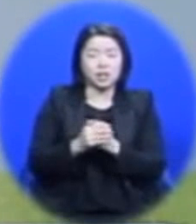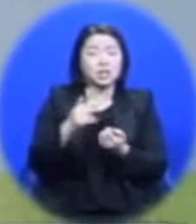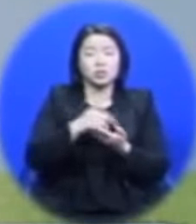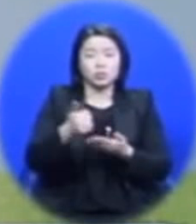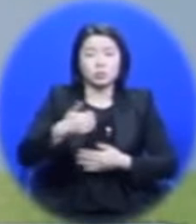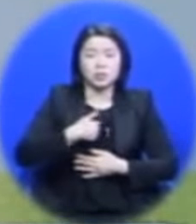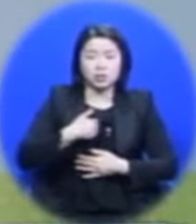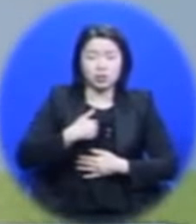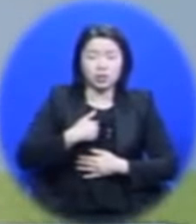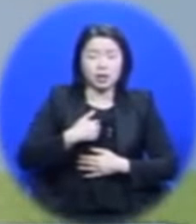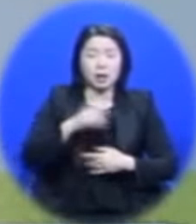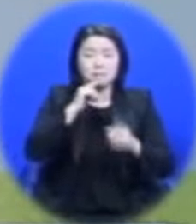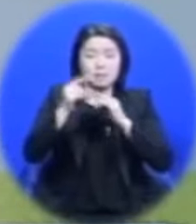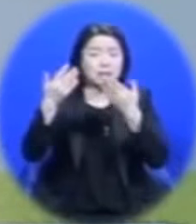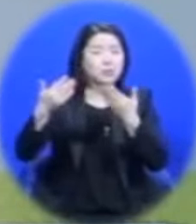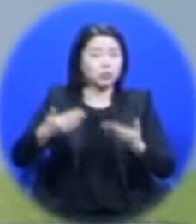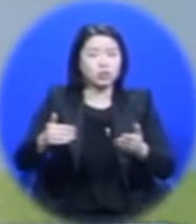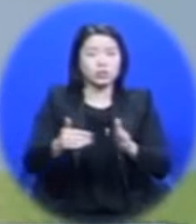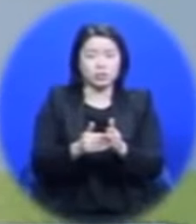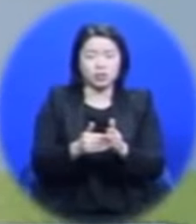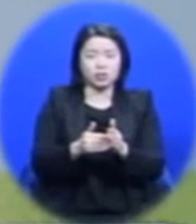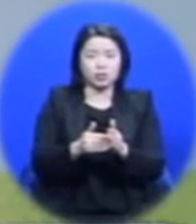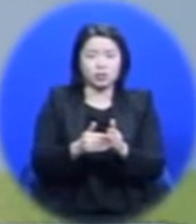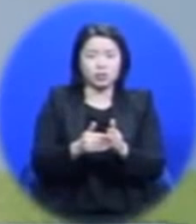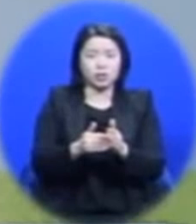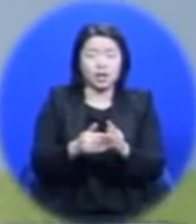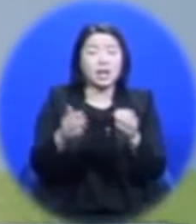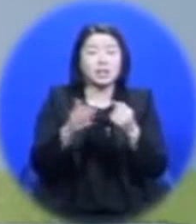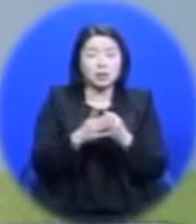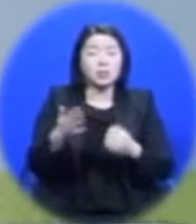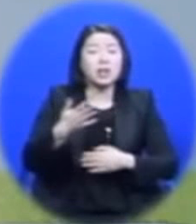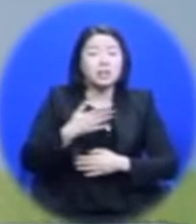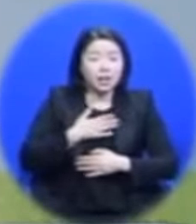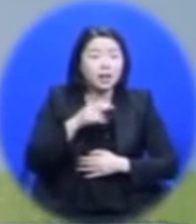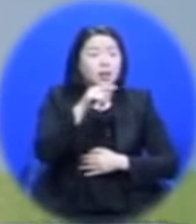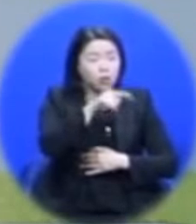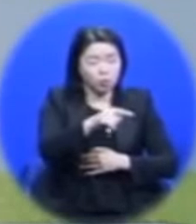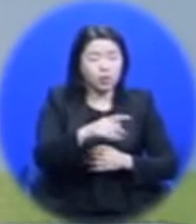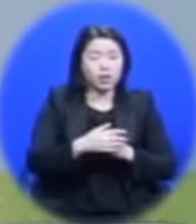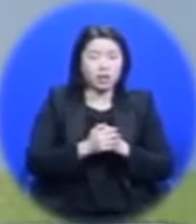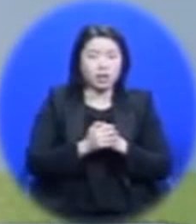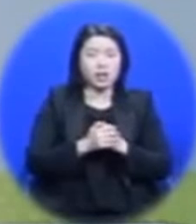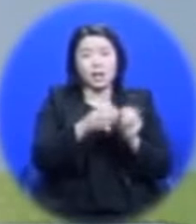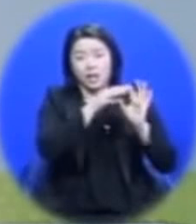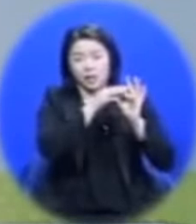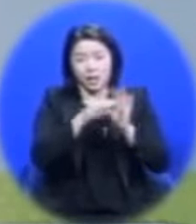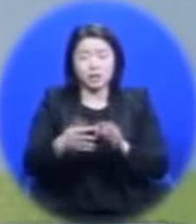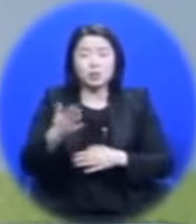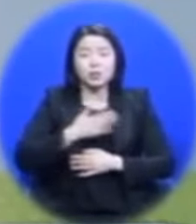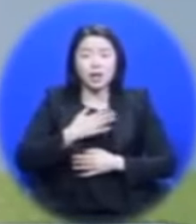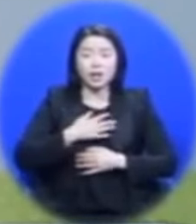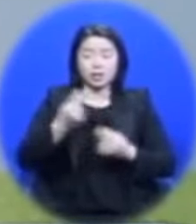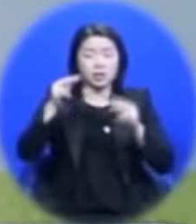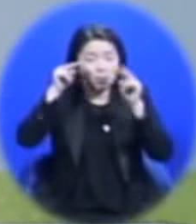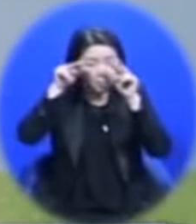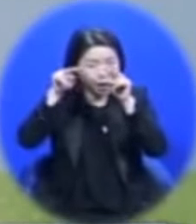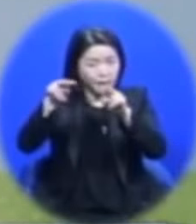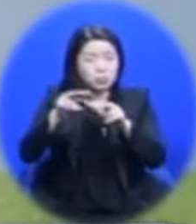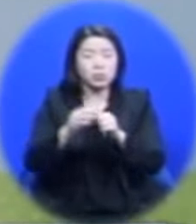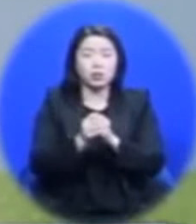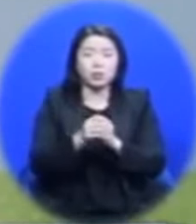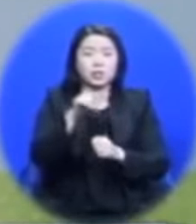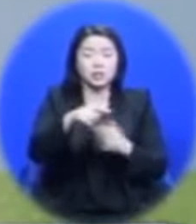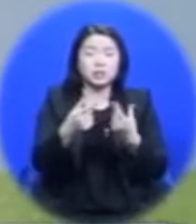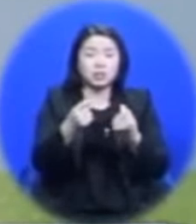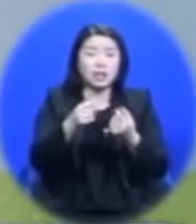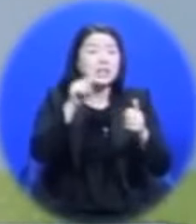주님은 저에게 말씀하셨어요. 그래서 내가 너에게 계속 나를 바라보도록